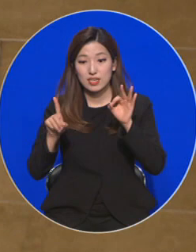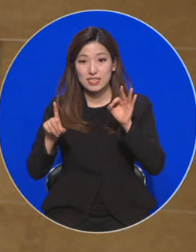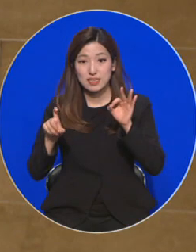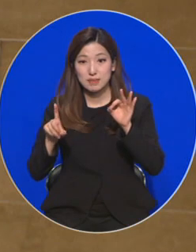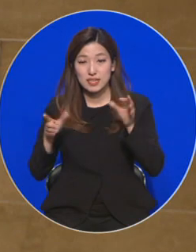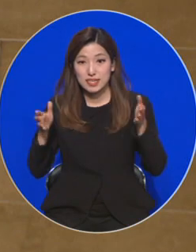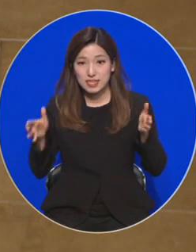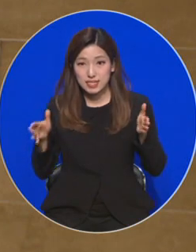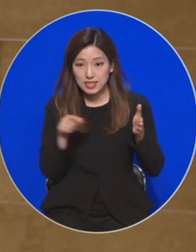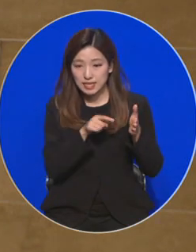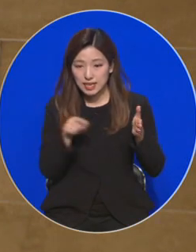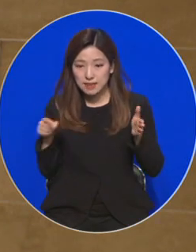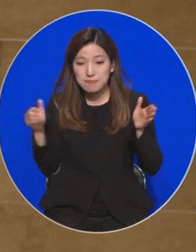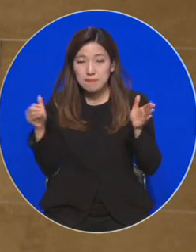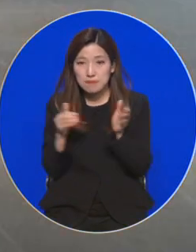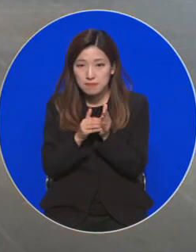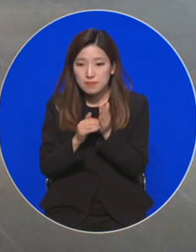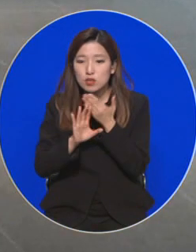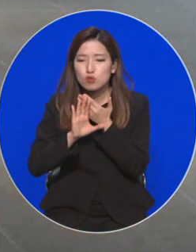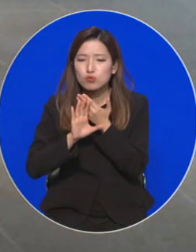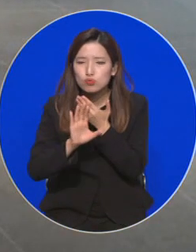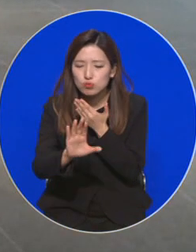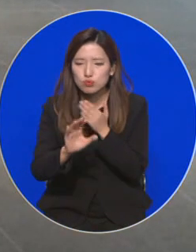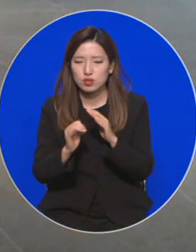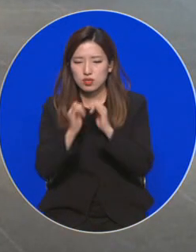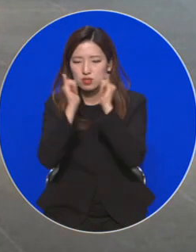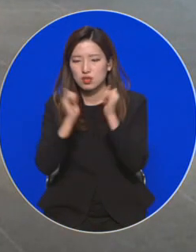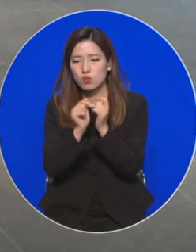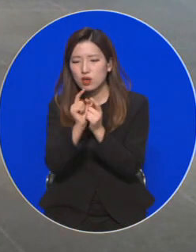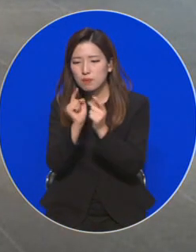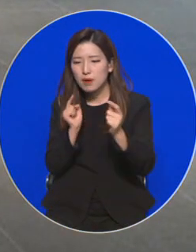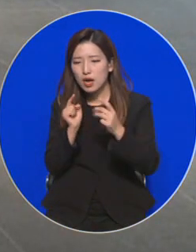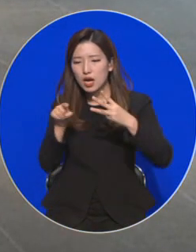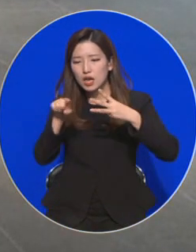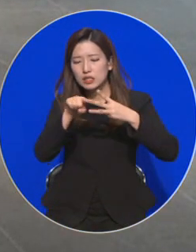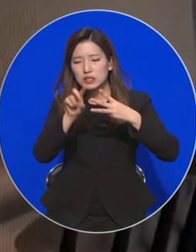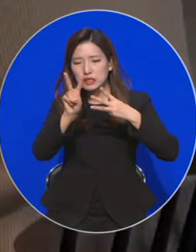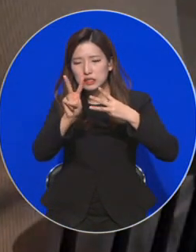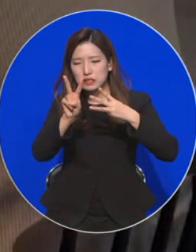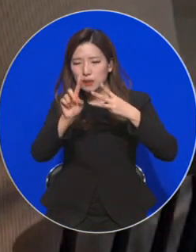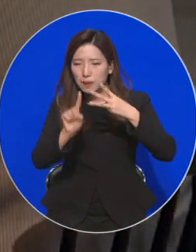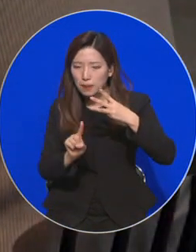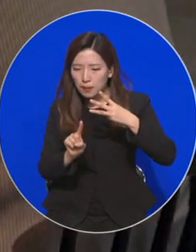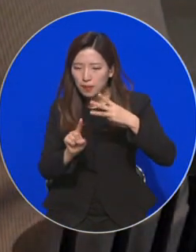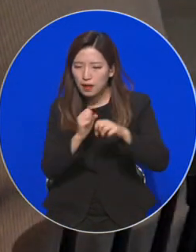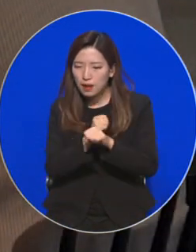이후에 거의 특이 단계의 조장 여부를 결정할 방침입니다 k 팀이 이수복 입니다